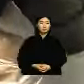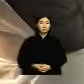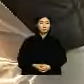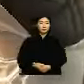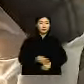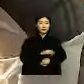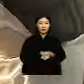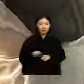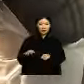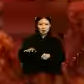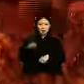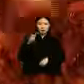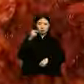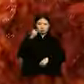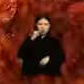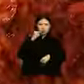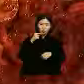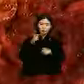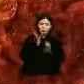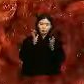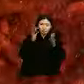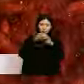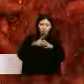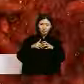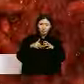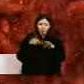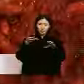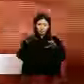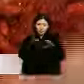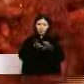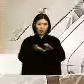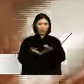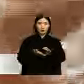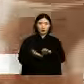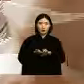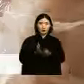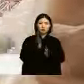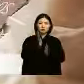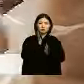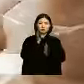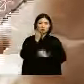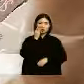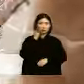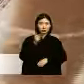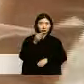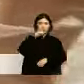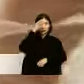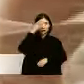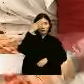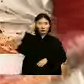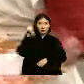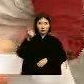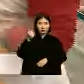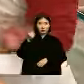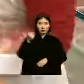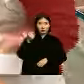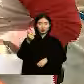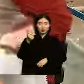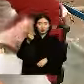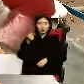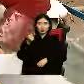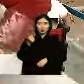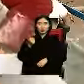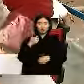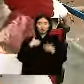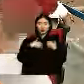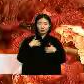잘 절여진 배추에 꼼꼼히 속을 넣는 손길. 익숙한 손놀림의 할아버지에서 재미있는 놀잇감을 발견한